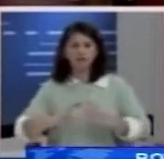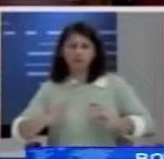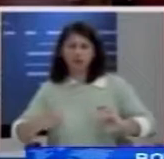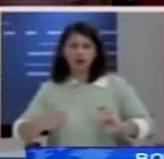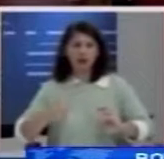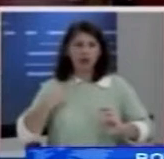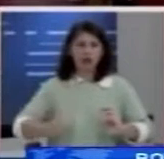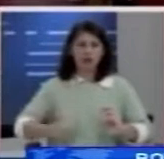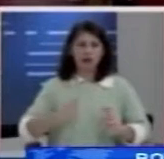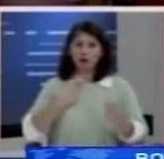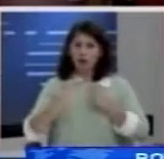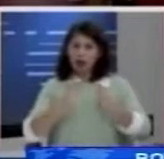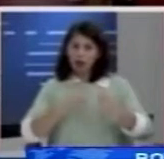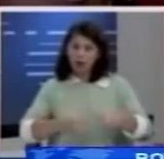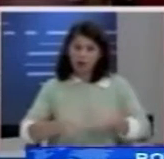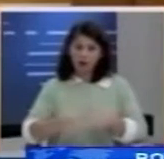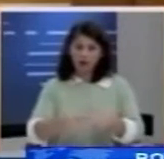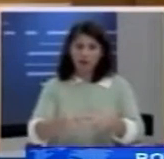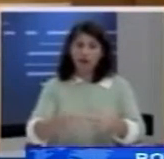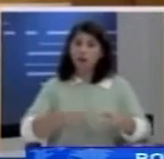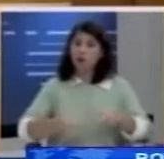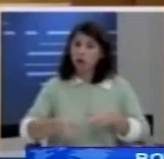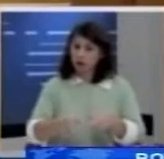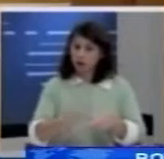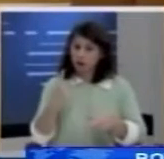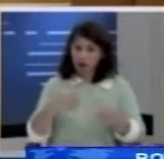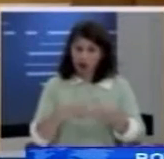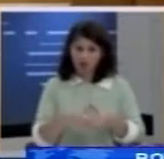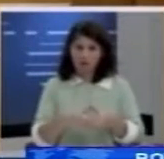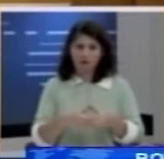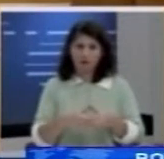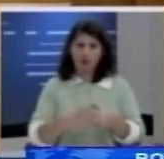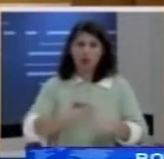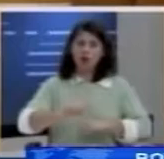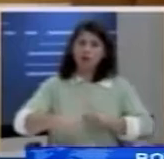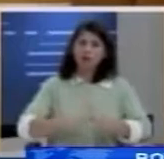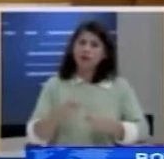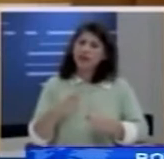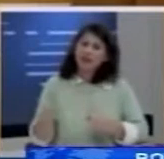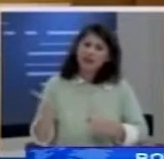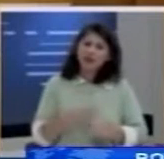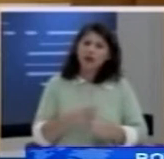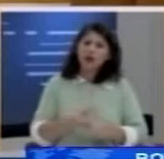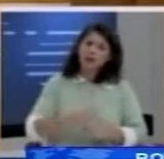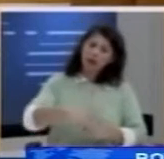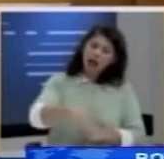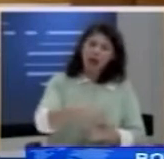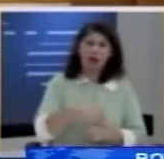στο δημόσιο διάλογο για το ποτάμι. Το ποτάμι είναι ένα κόμμα που προσπαθεί να είναι διαφορετικό από τα